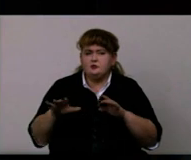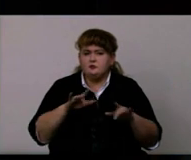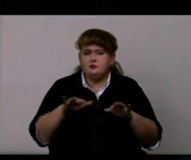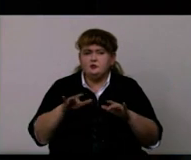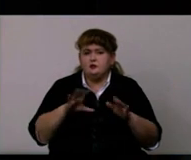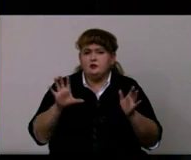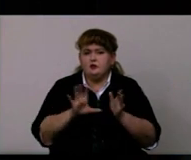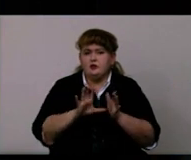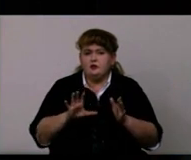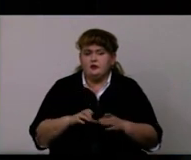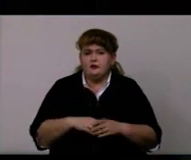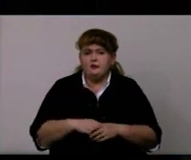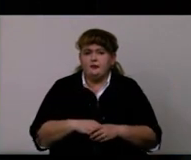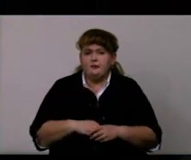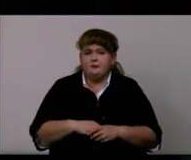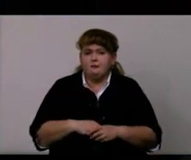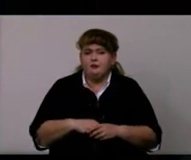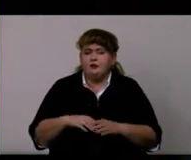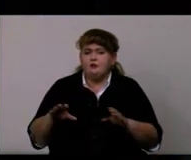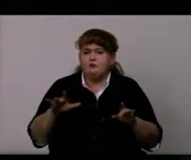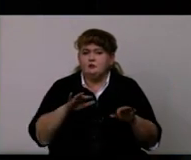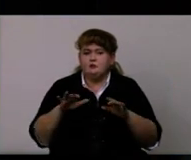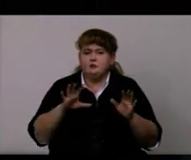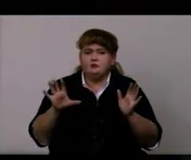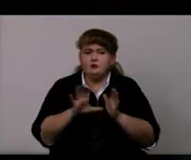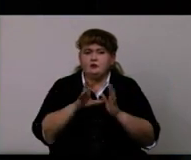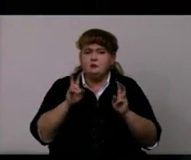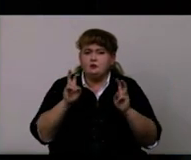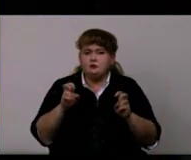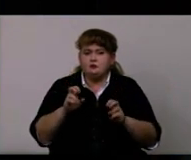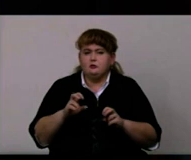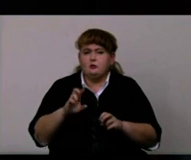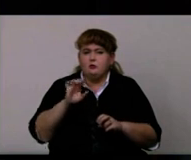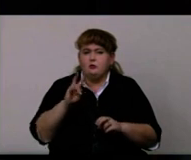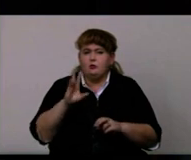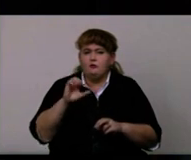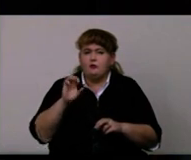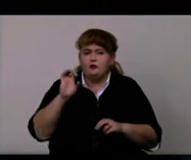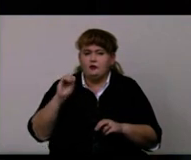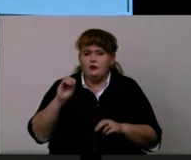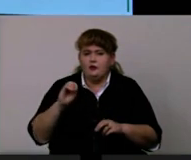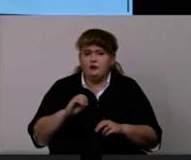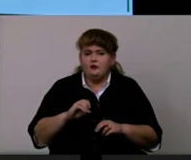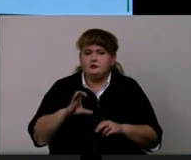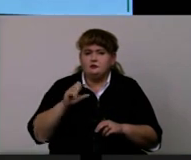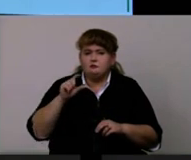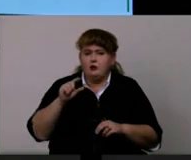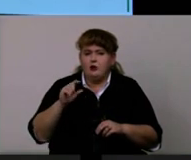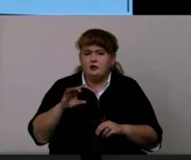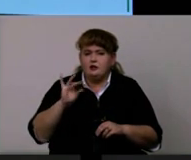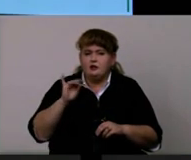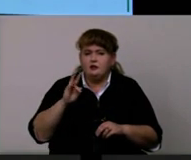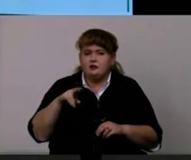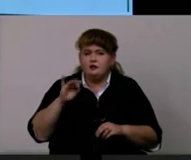энергия. Значит, кинетическая энергия обозначается большой буквой E с маленьким индексом